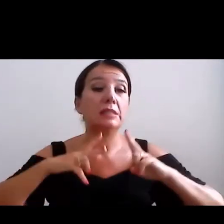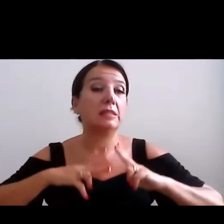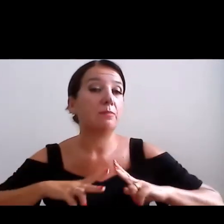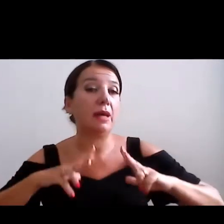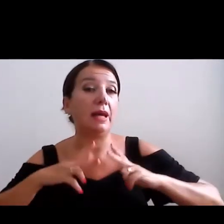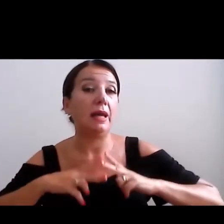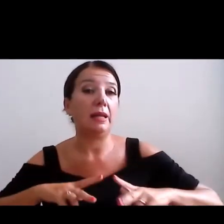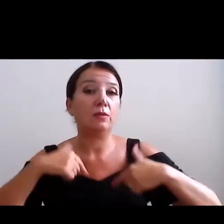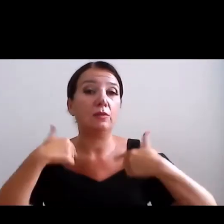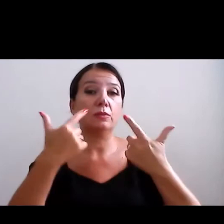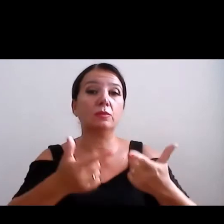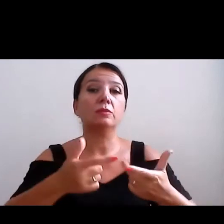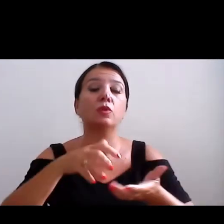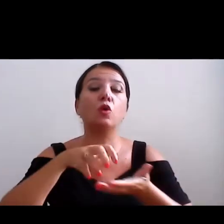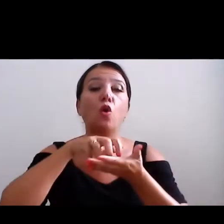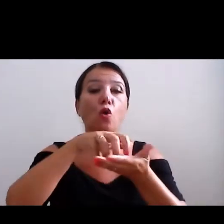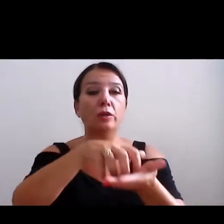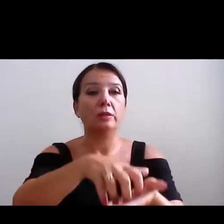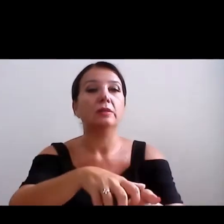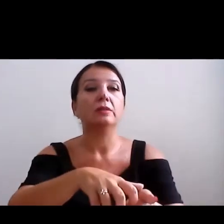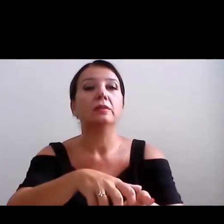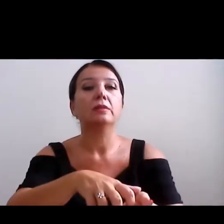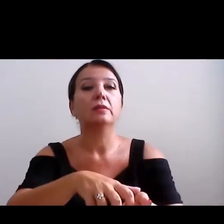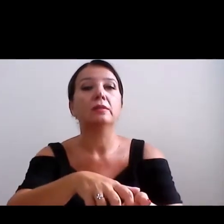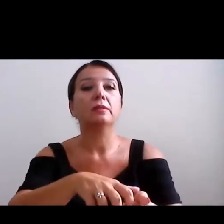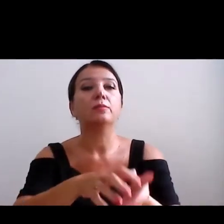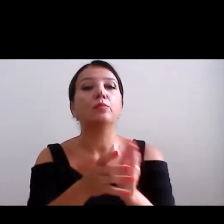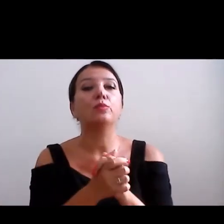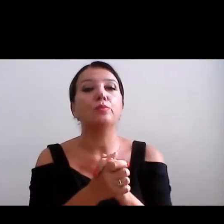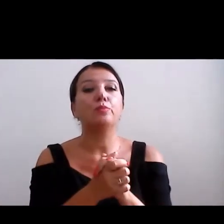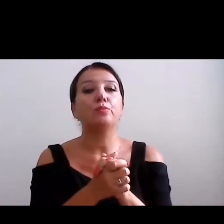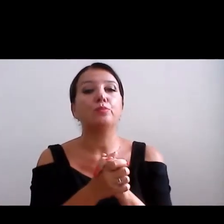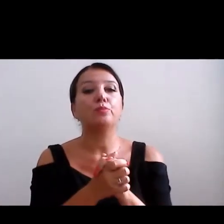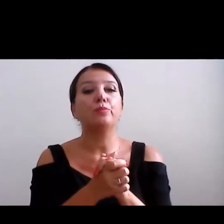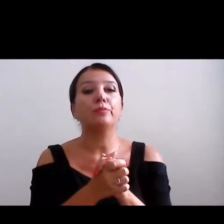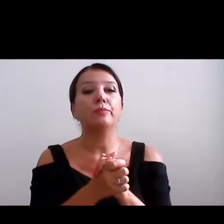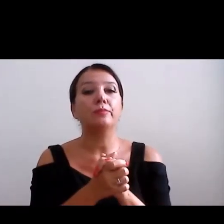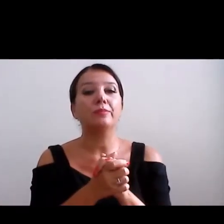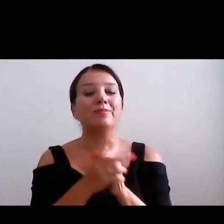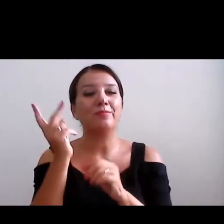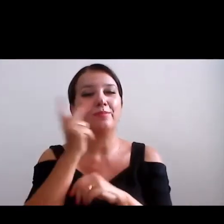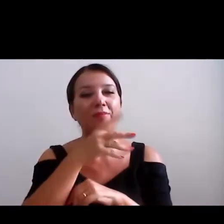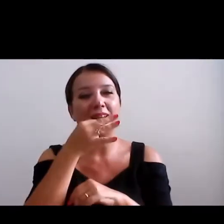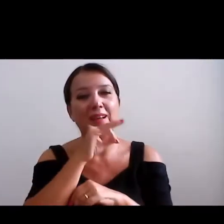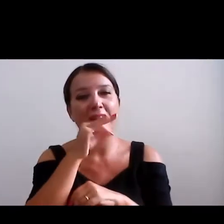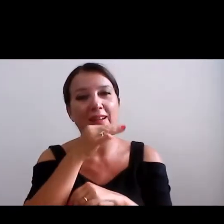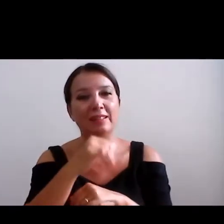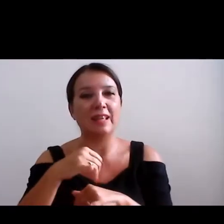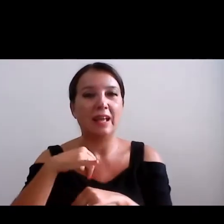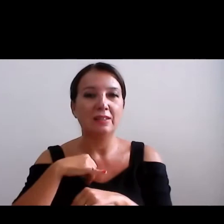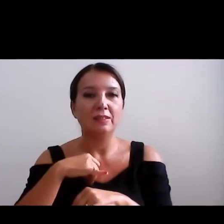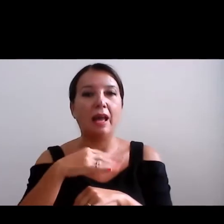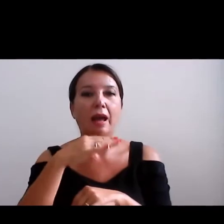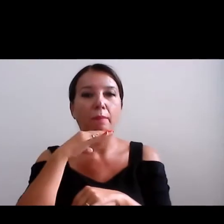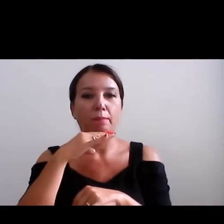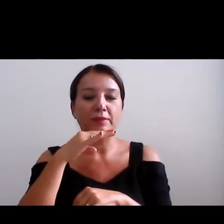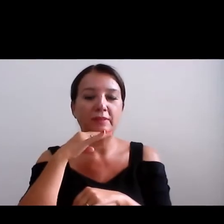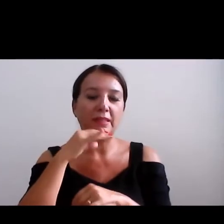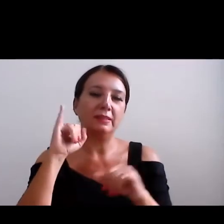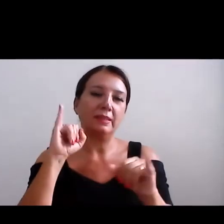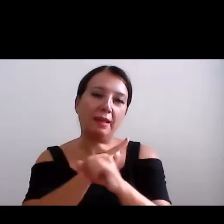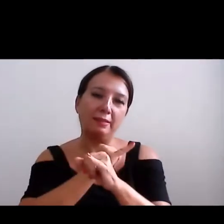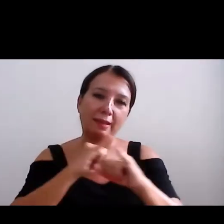Cercherò di portare un contributo, ma la relazione che mi ha anticipato è stata già abbastanza